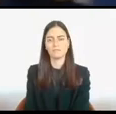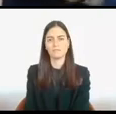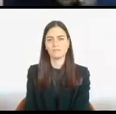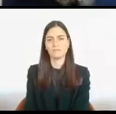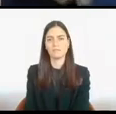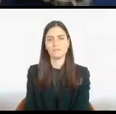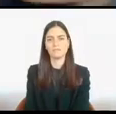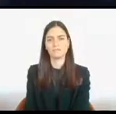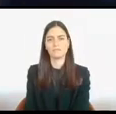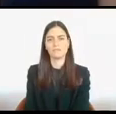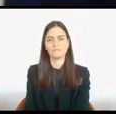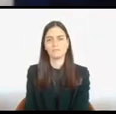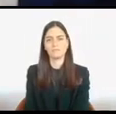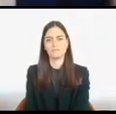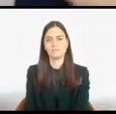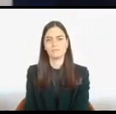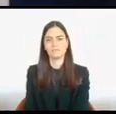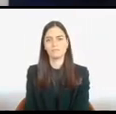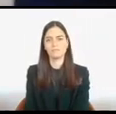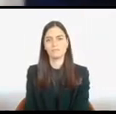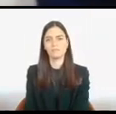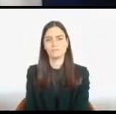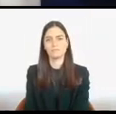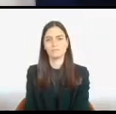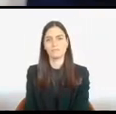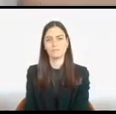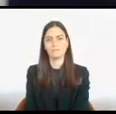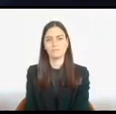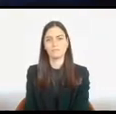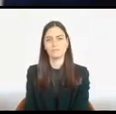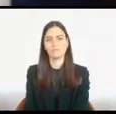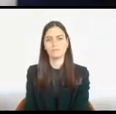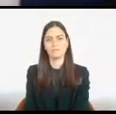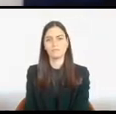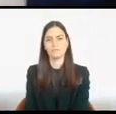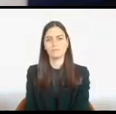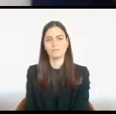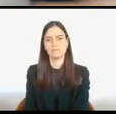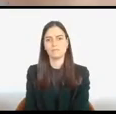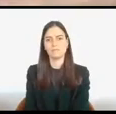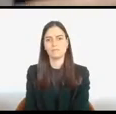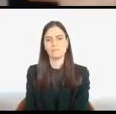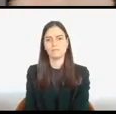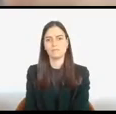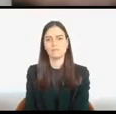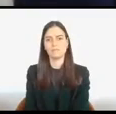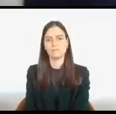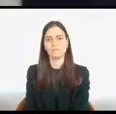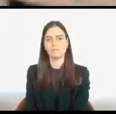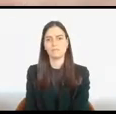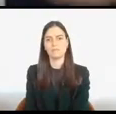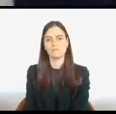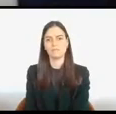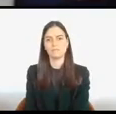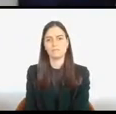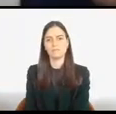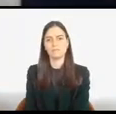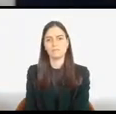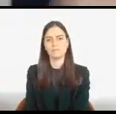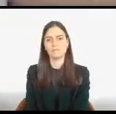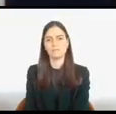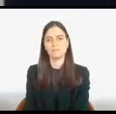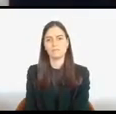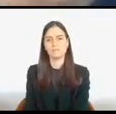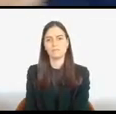plus l'avantage fiscal obtenu le sera également. Je ne peux que vous inviter à procéder aux calculs financiers